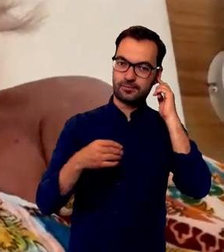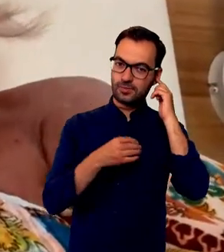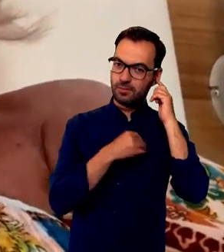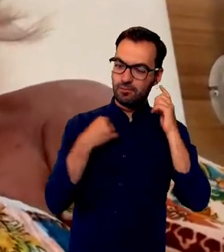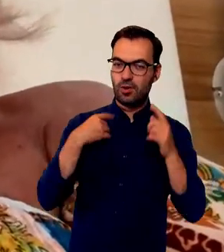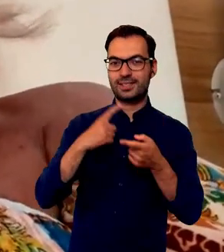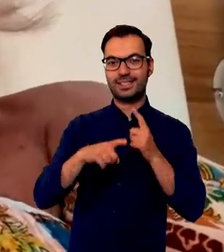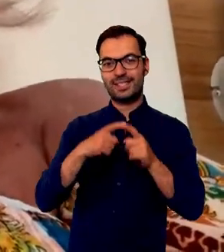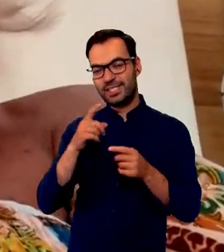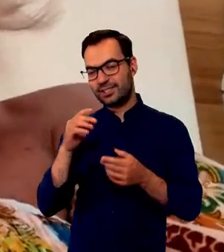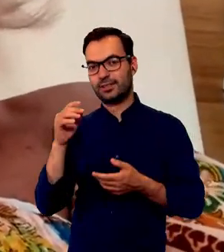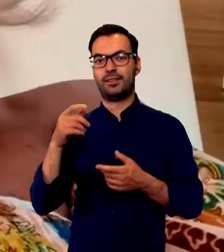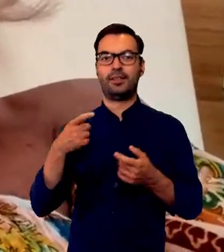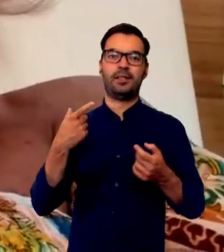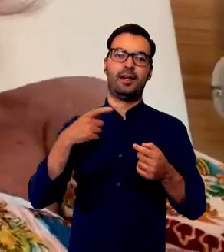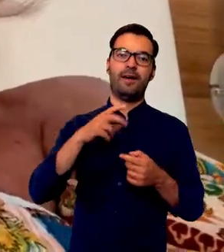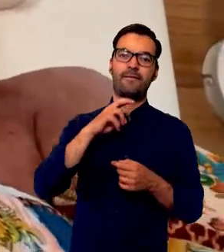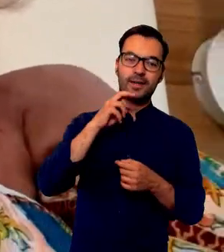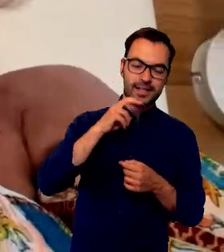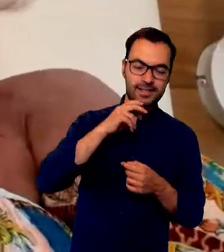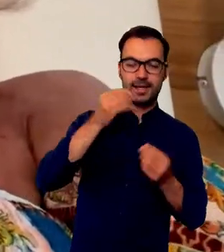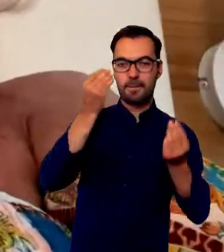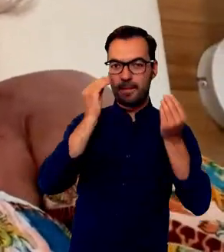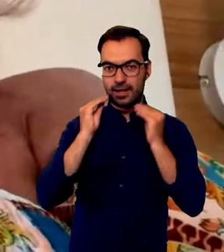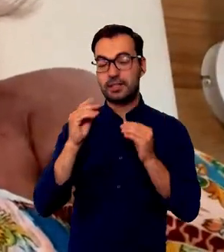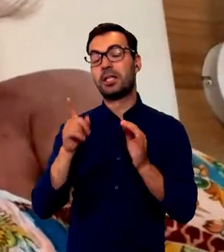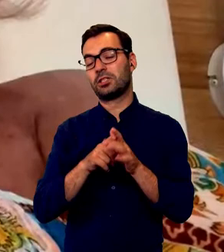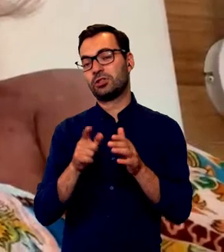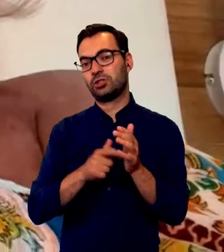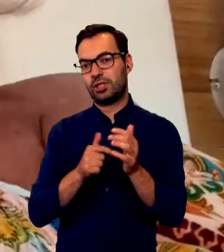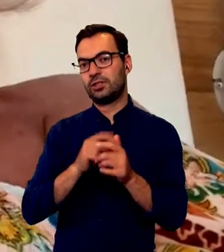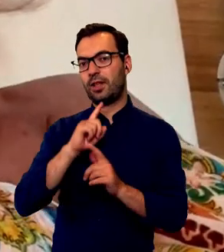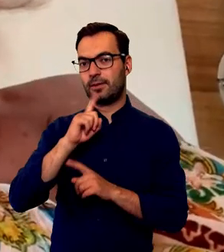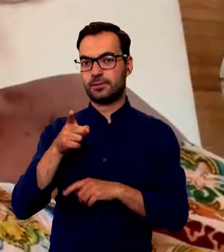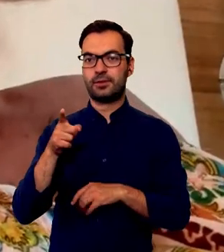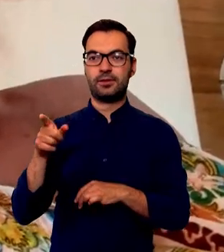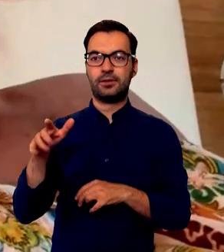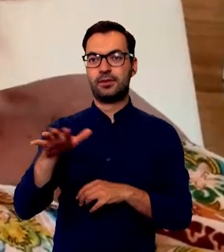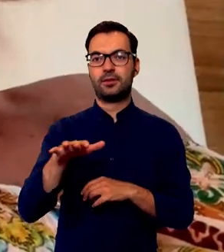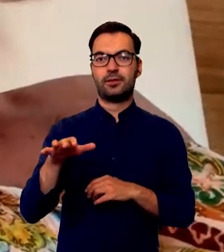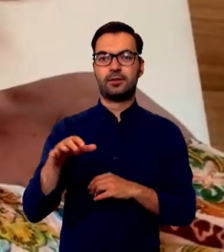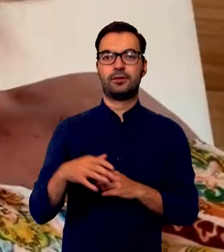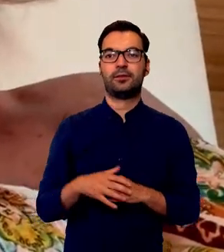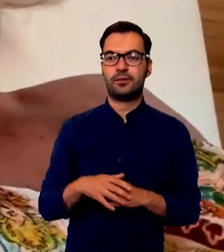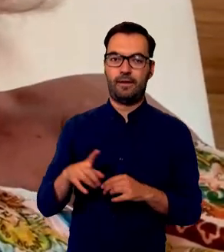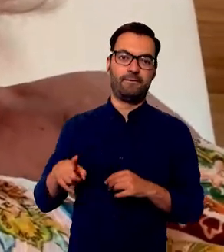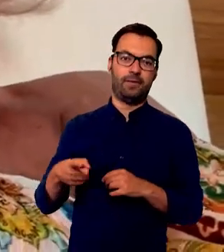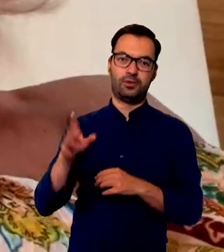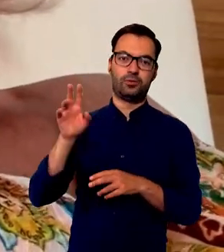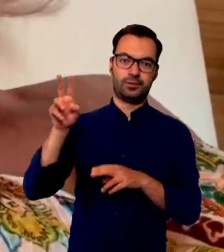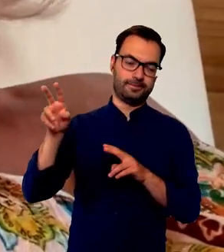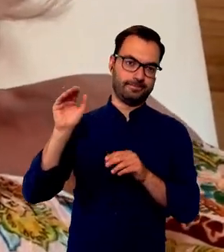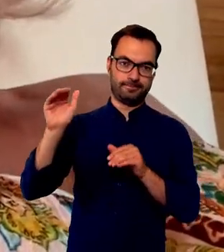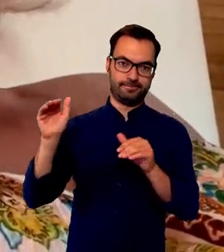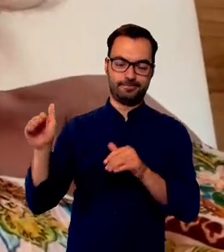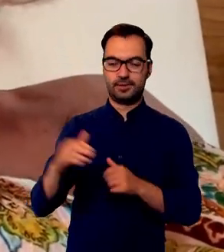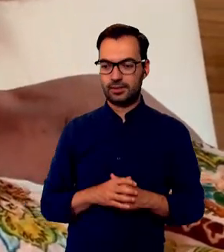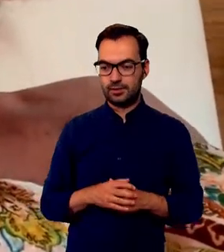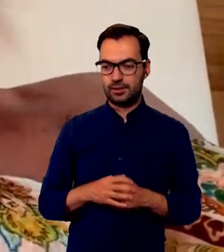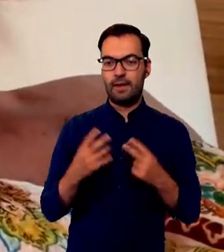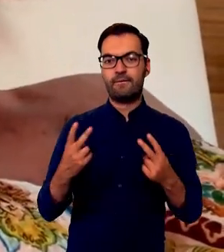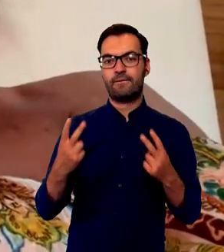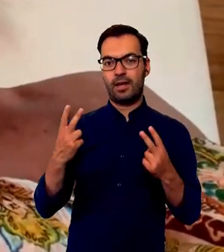Polski, ale makijażyści, fryzjerzy, ale też bardzo często korzystamy tutaj z takiego top by top francuskiego. Jest to bardzo